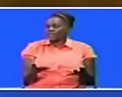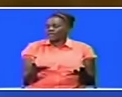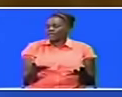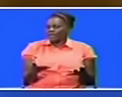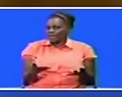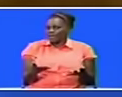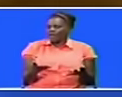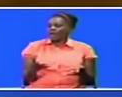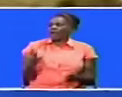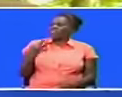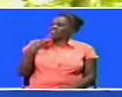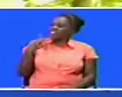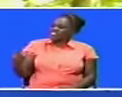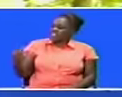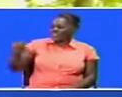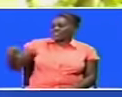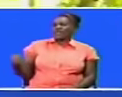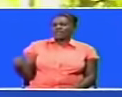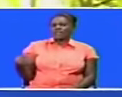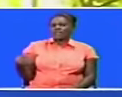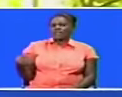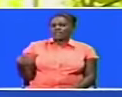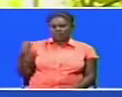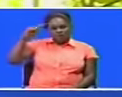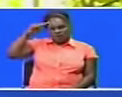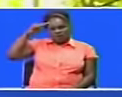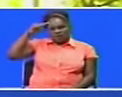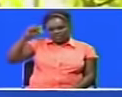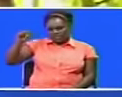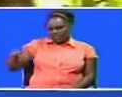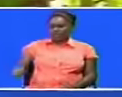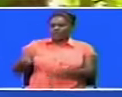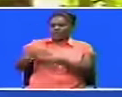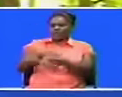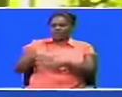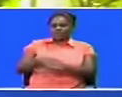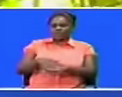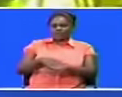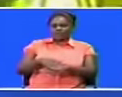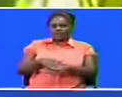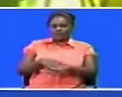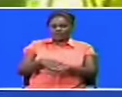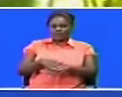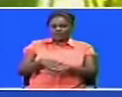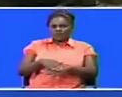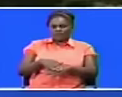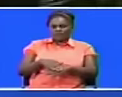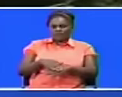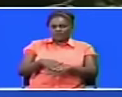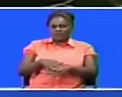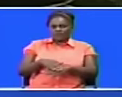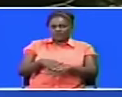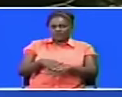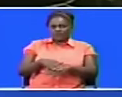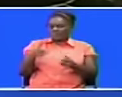shilingi 1,300. Asili yake ni nchi ya Afrika Kusini na ni wa aina ya African Mastiff Bobel.